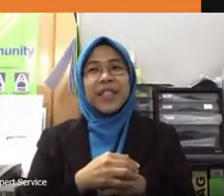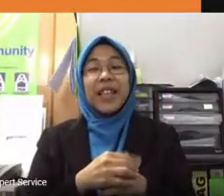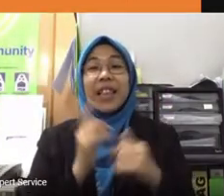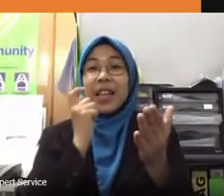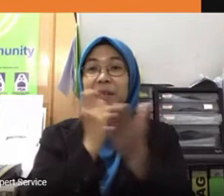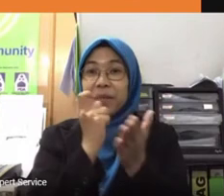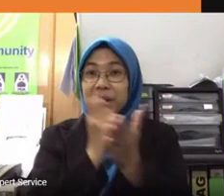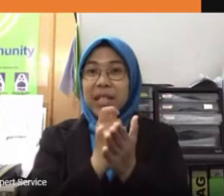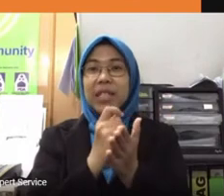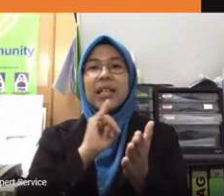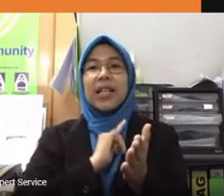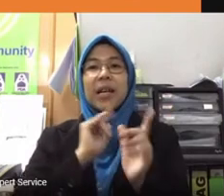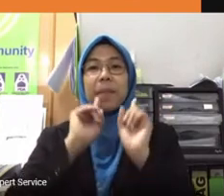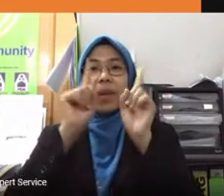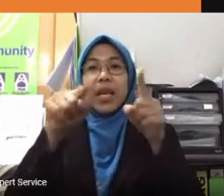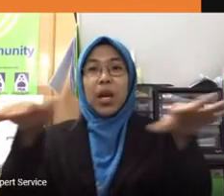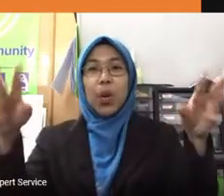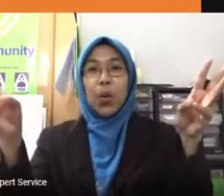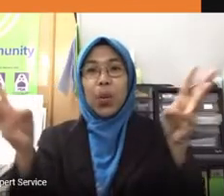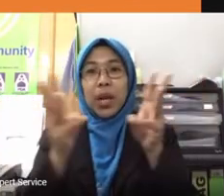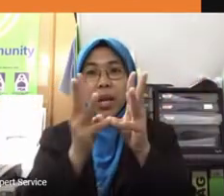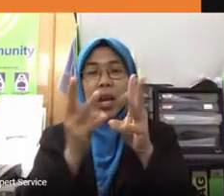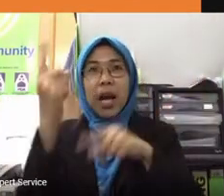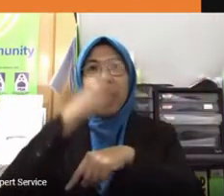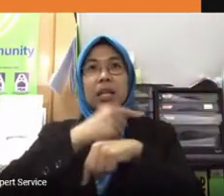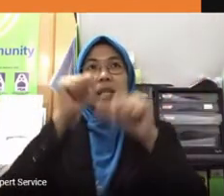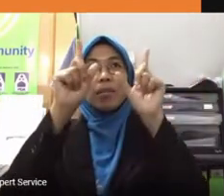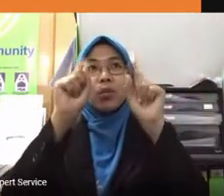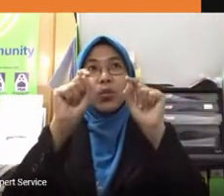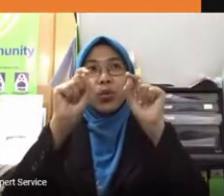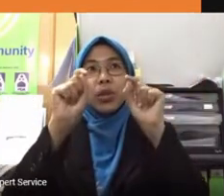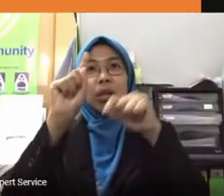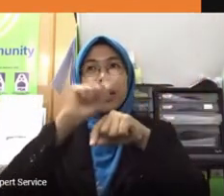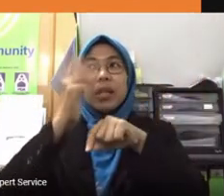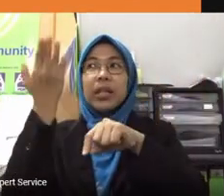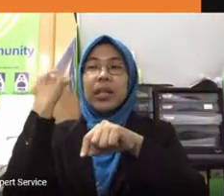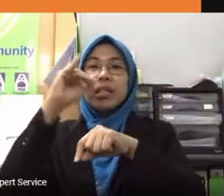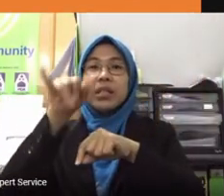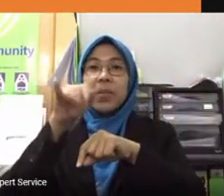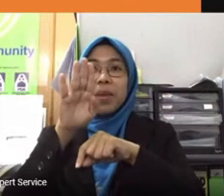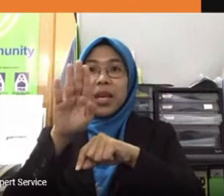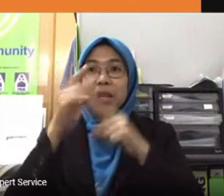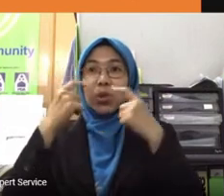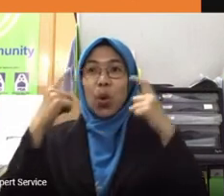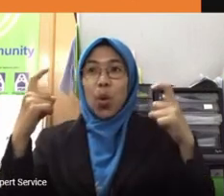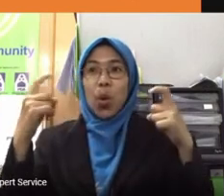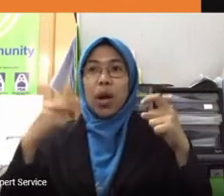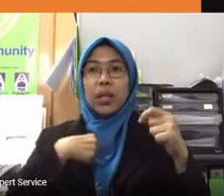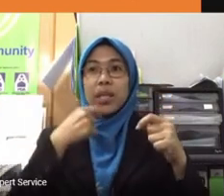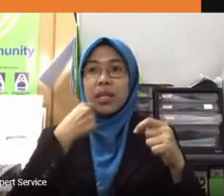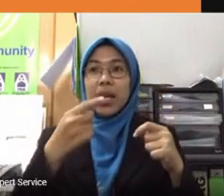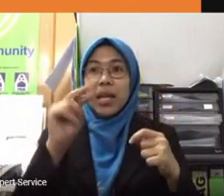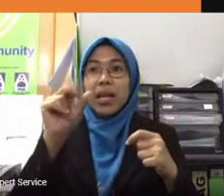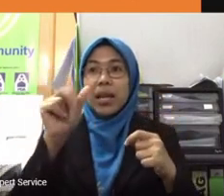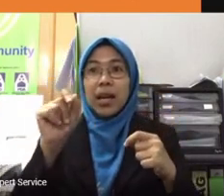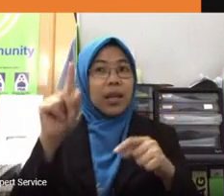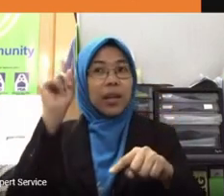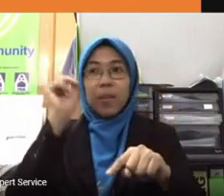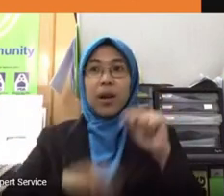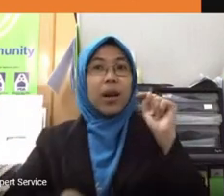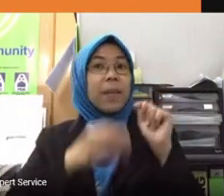Tiba-tiba saya pergi wedding hari Sabtu hari tu dekat JB, kawan-kawan tiba-tiba dia kata Nana, Nana tak boleh